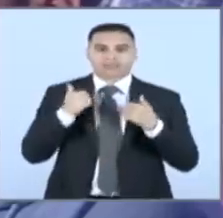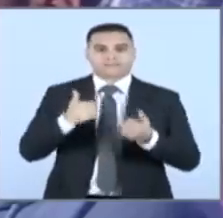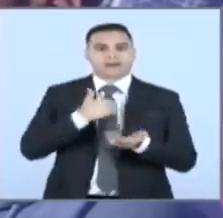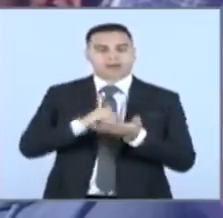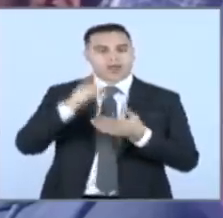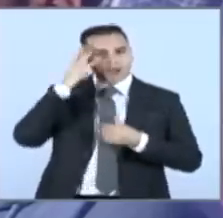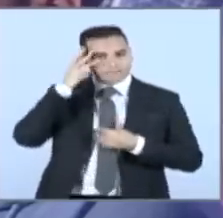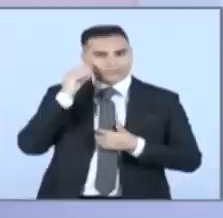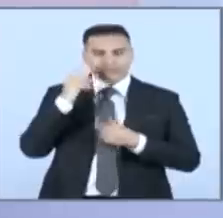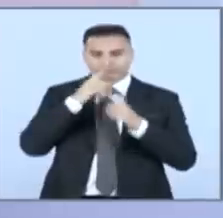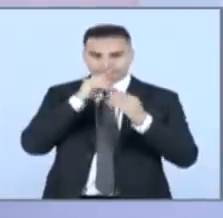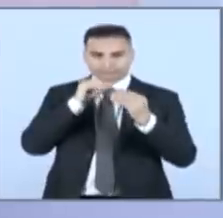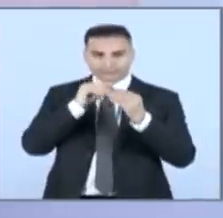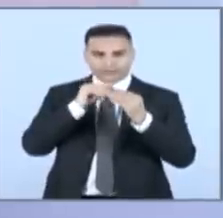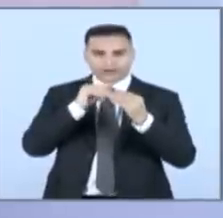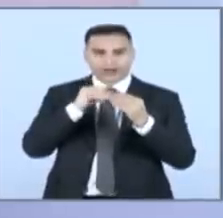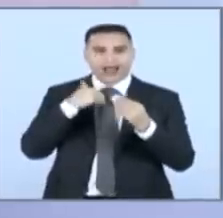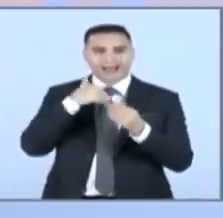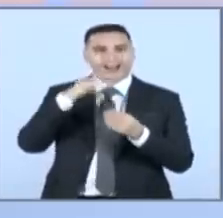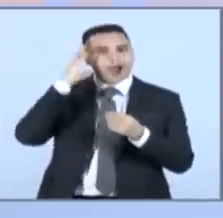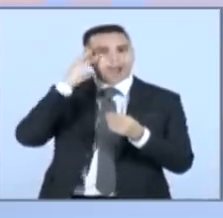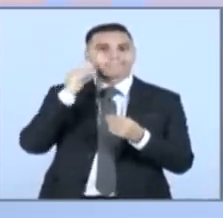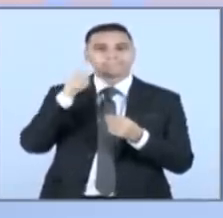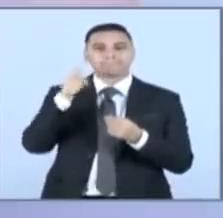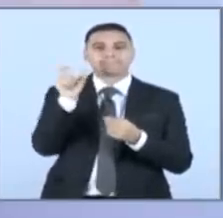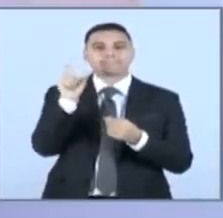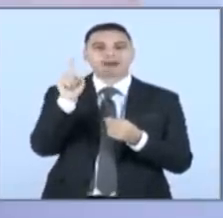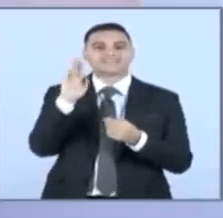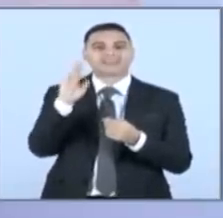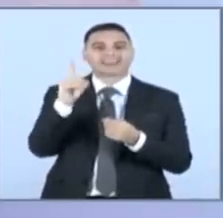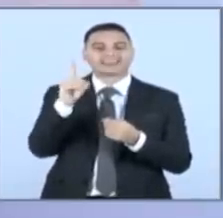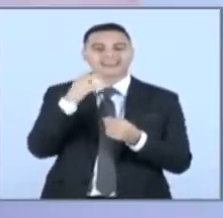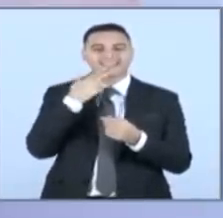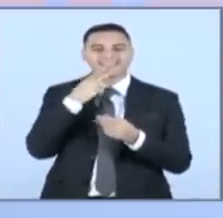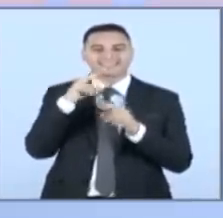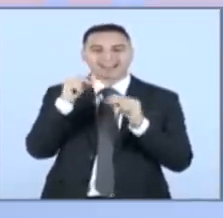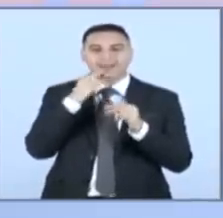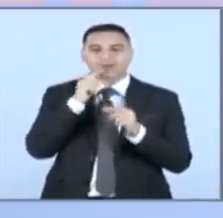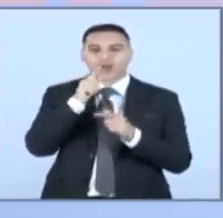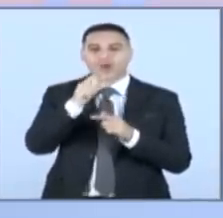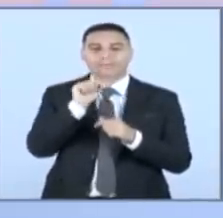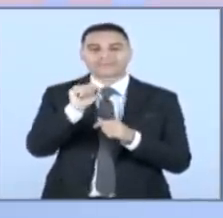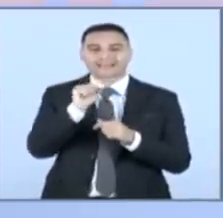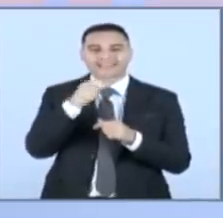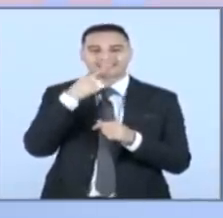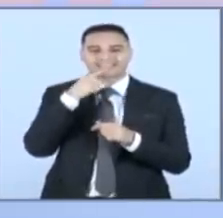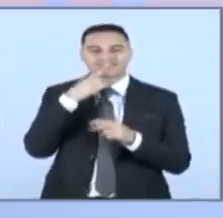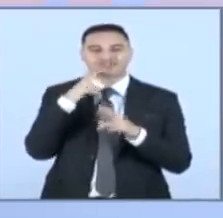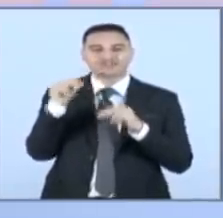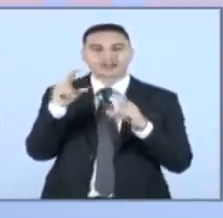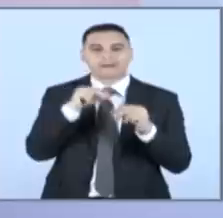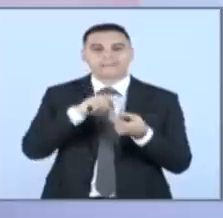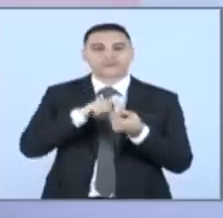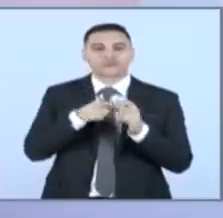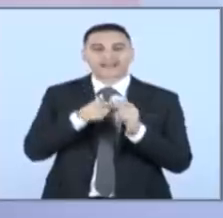أتبسط وأتشرف بمعرفة. حلوة انبسط دي. أوه. اسكندرانية اسكندرانية يعني. جميل. لا عندكم لغة دمها خفيف زي البورسعادية